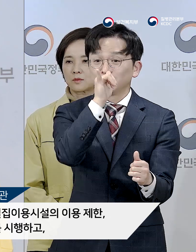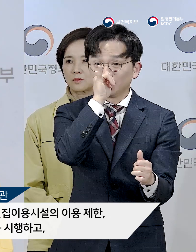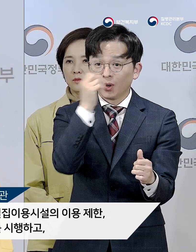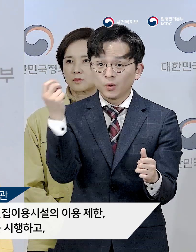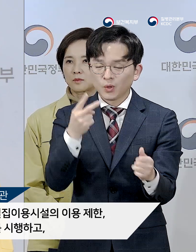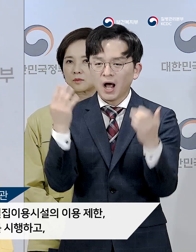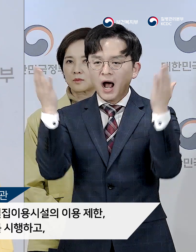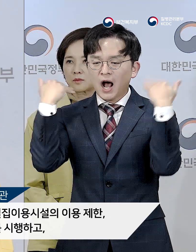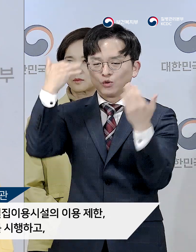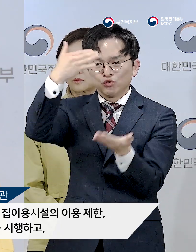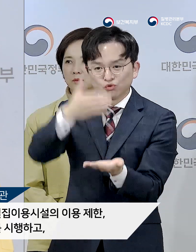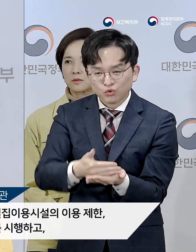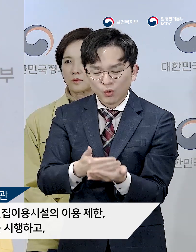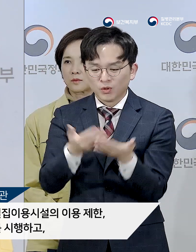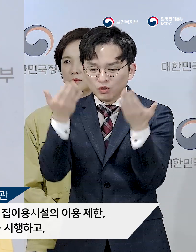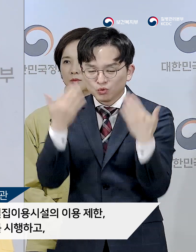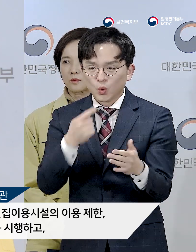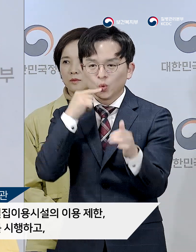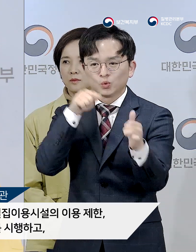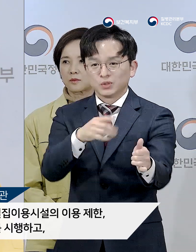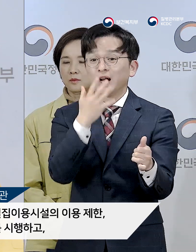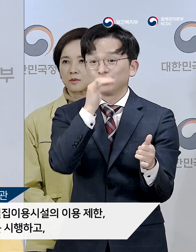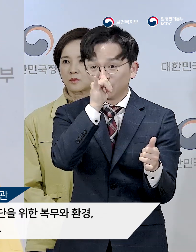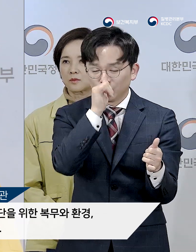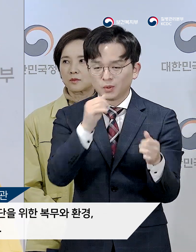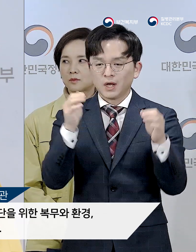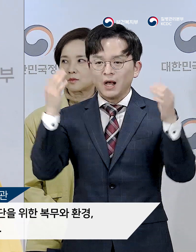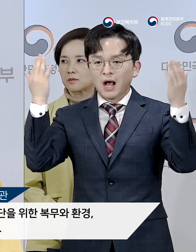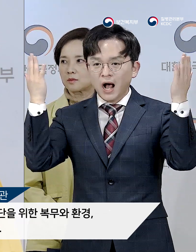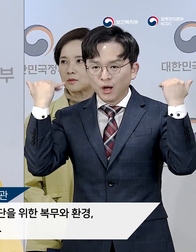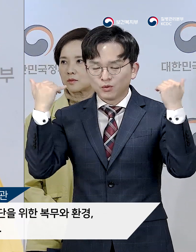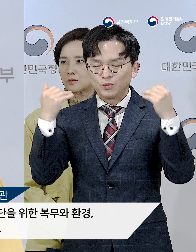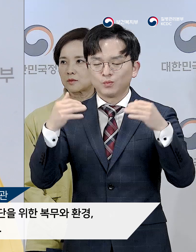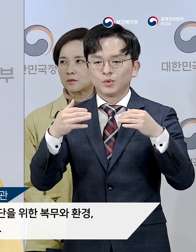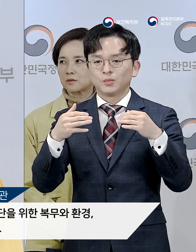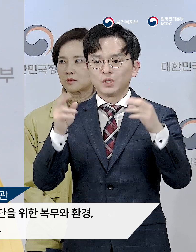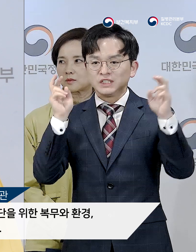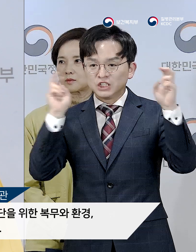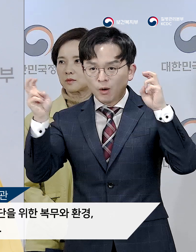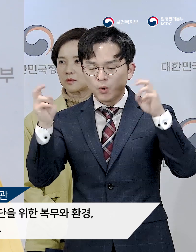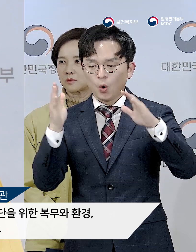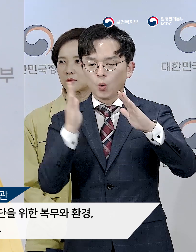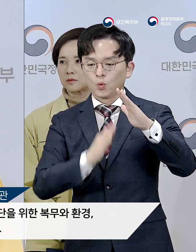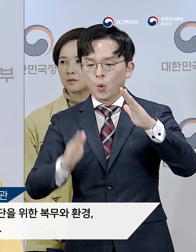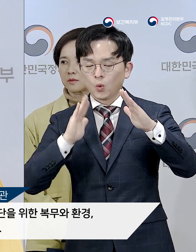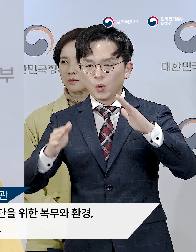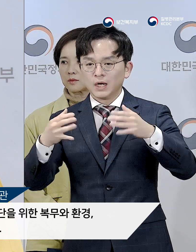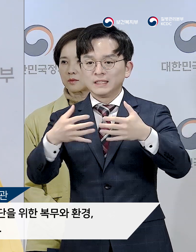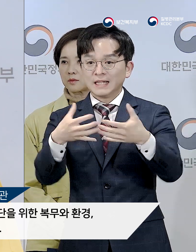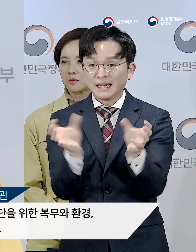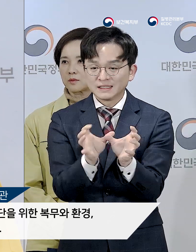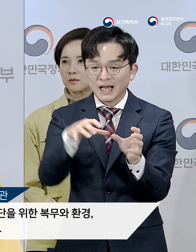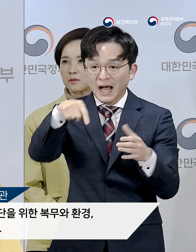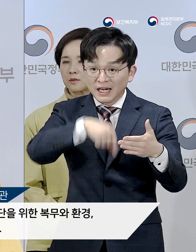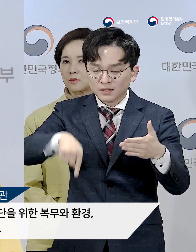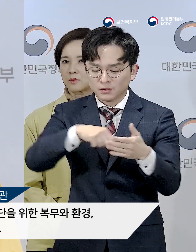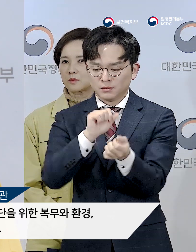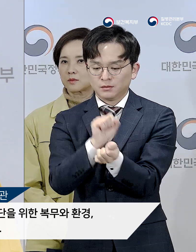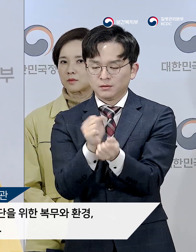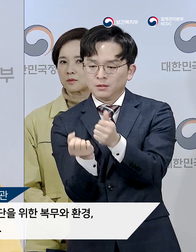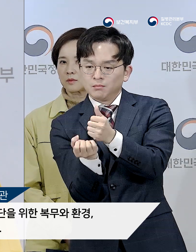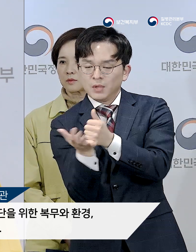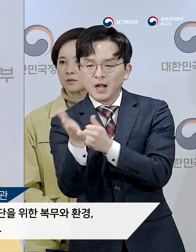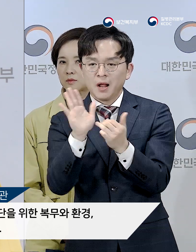위한 적절한 조치를 시행하고 학교와 기업, 공공민간단체 등의 감염병 확산 차단을